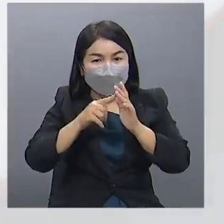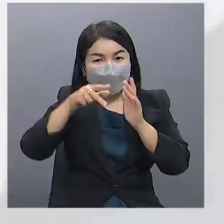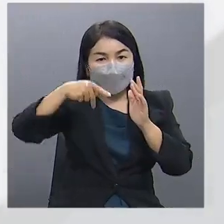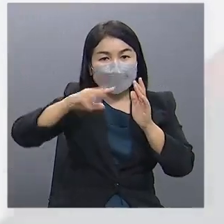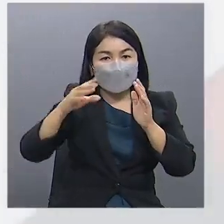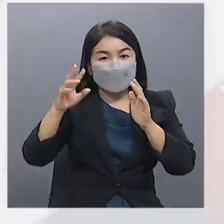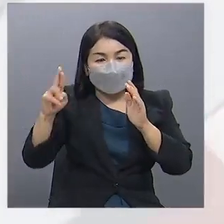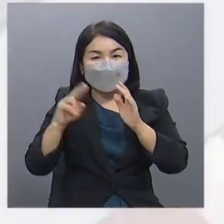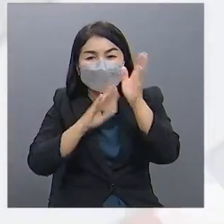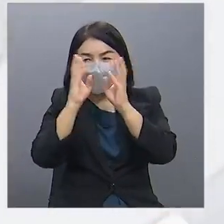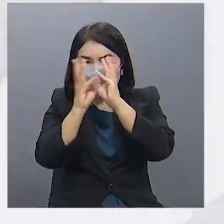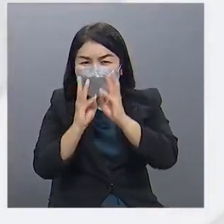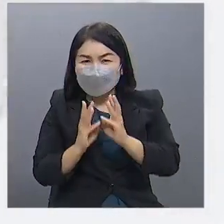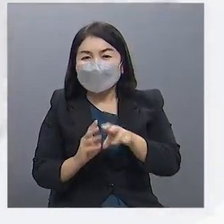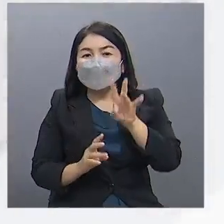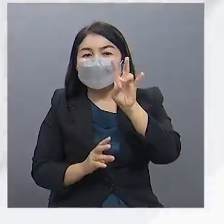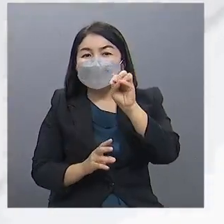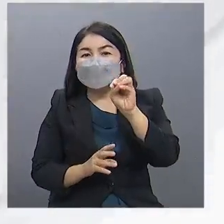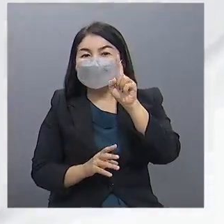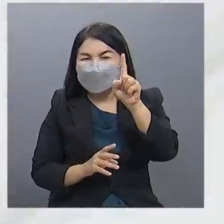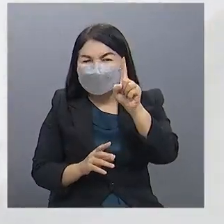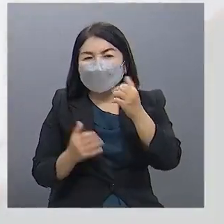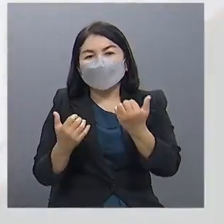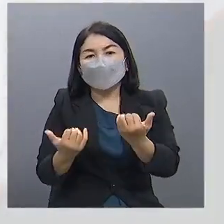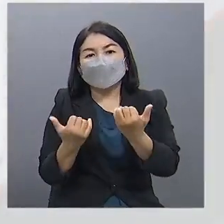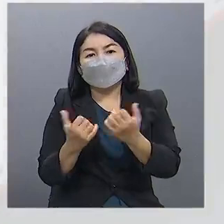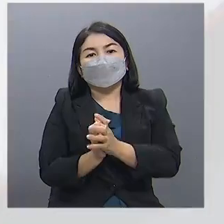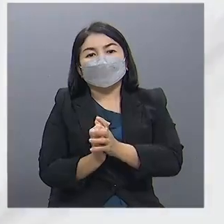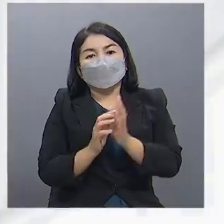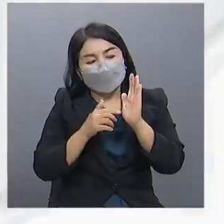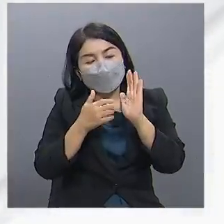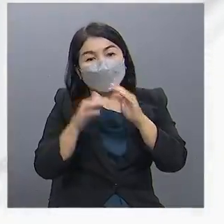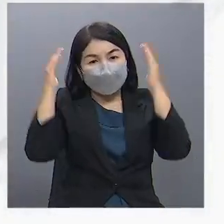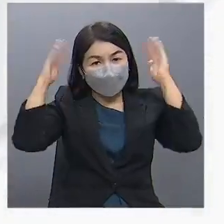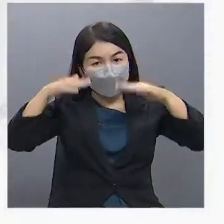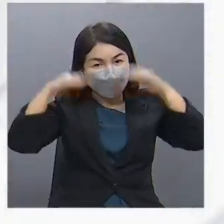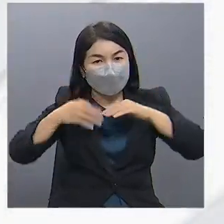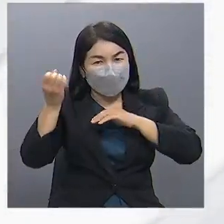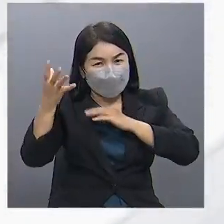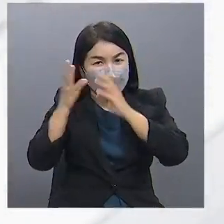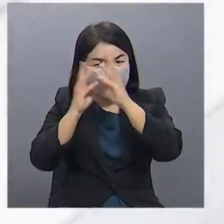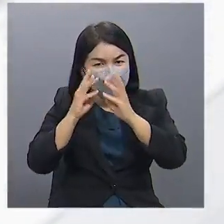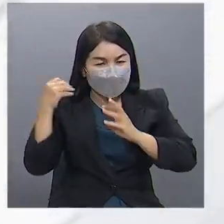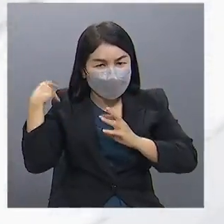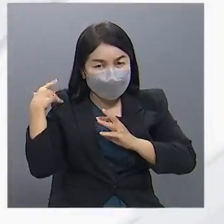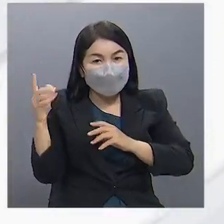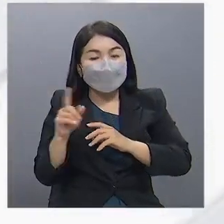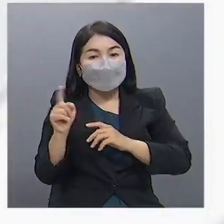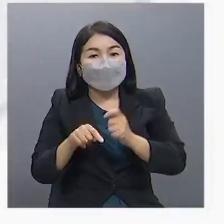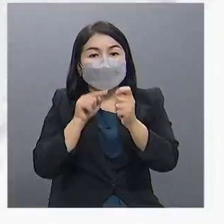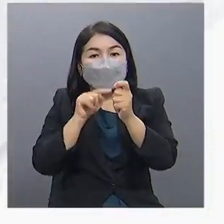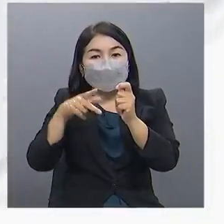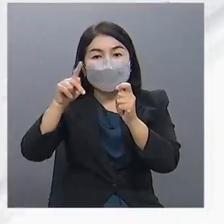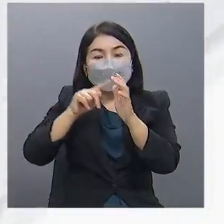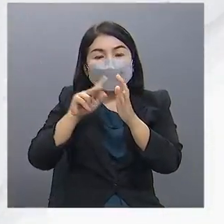ครกรัมต่อลูกบาศก์เมตรที่สะสมเยอะๆจะค่อนไปทางกรุงเทพตะวันตกนะคะส่วนปริมณฑลค่ะปากน้ำอำเภอเมืองสมุทรปราการวัดค่าฝุ่น